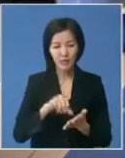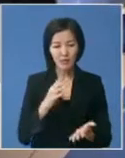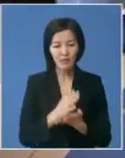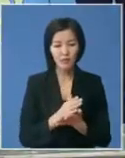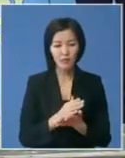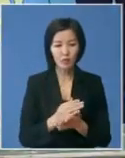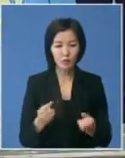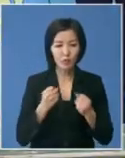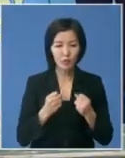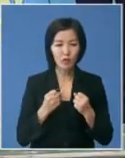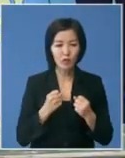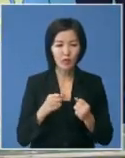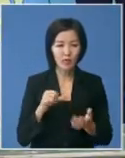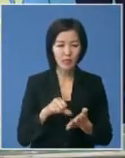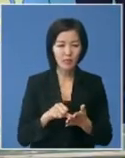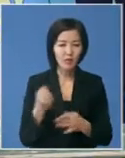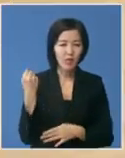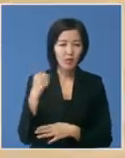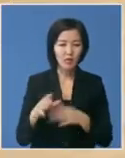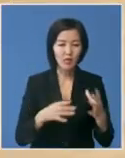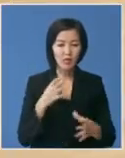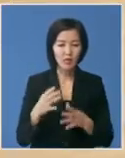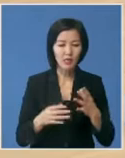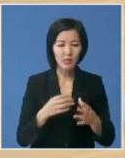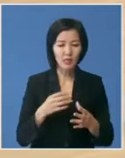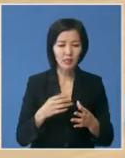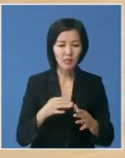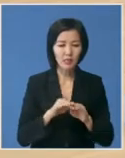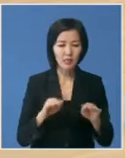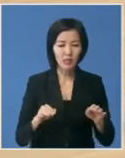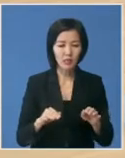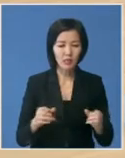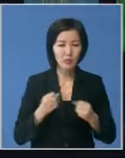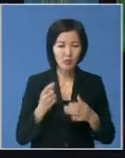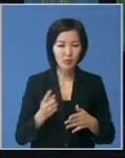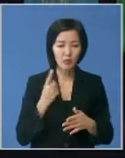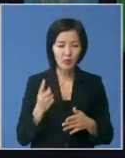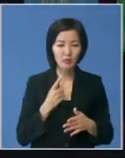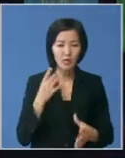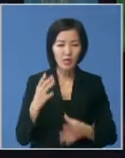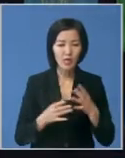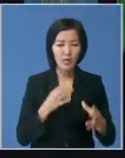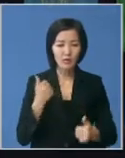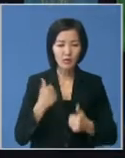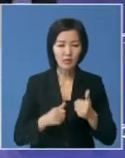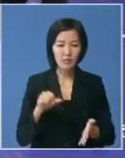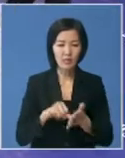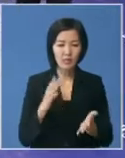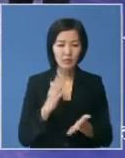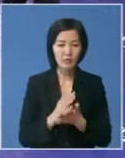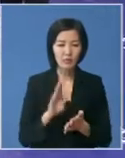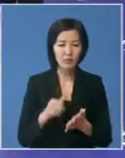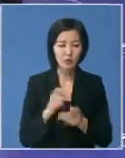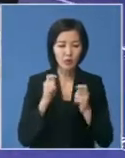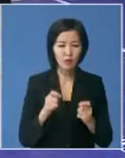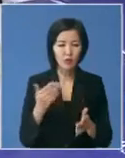барын салып өнер көрсетпек. Өйткені жеңімпаздар халықаралық дәрежедегі спорт шебері атанып қана қоймай, әлем біріншілігіне жолдама алады. Құрлықтық бәсекенің бас